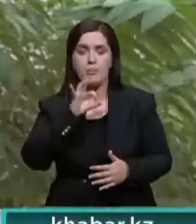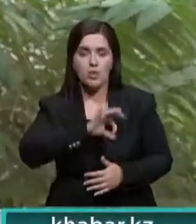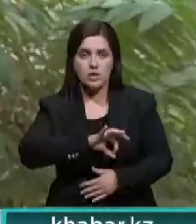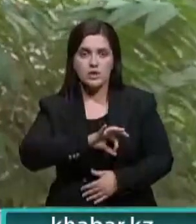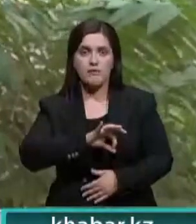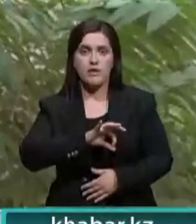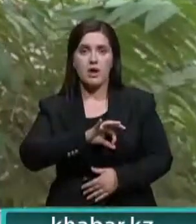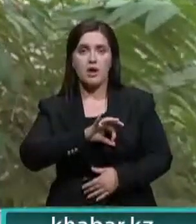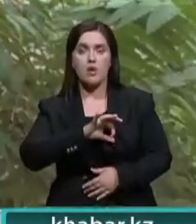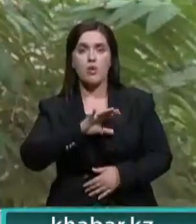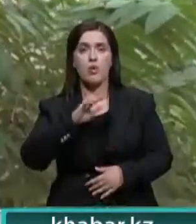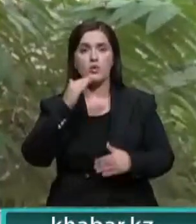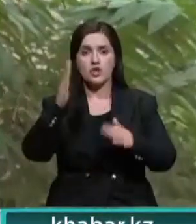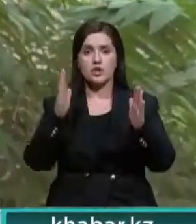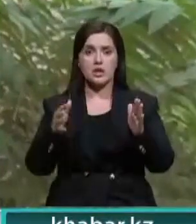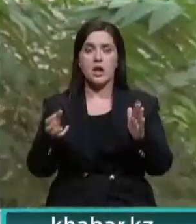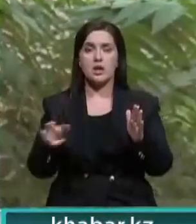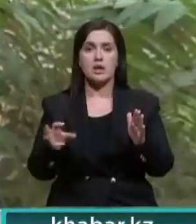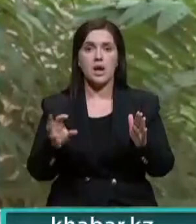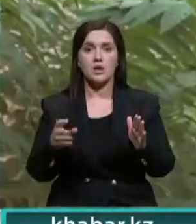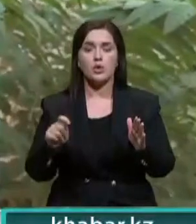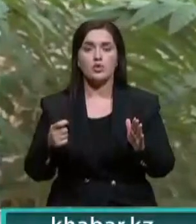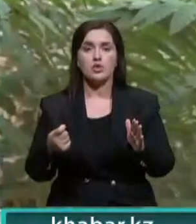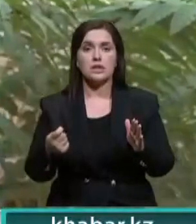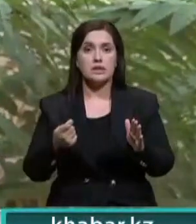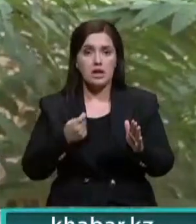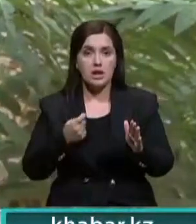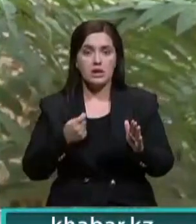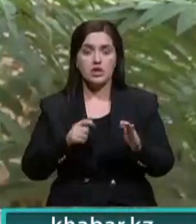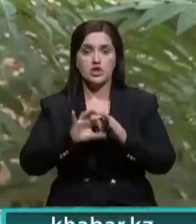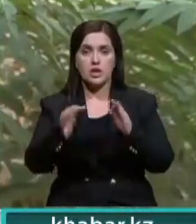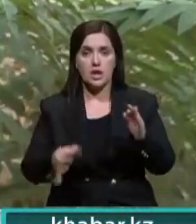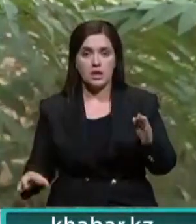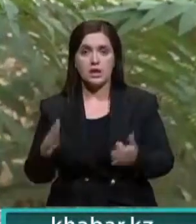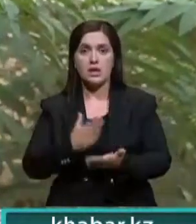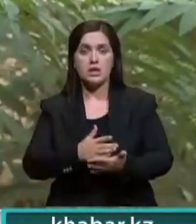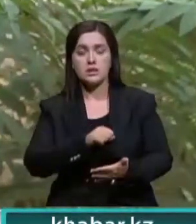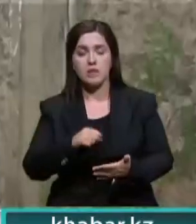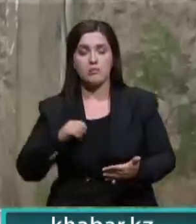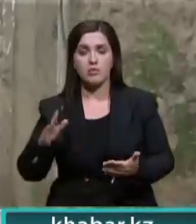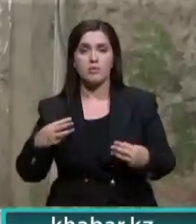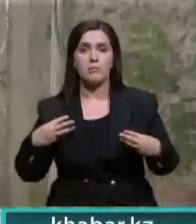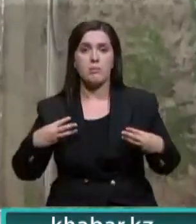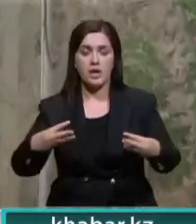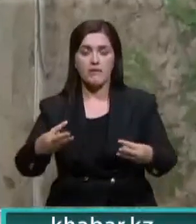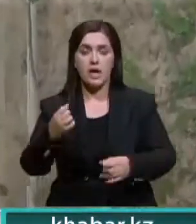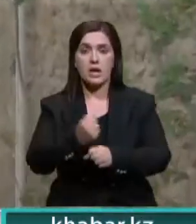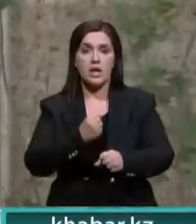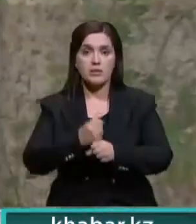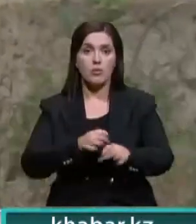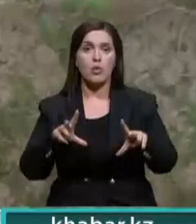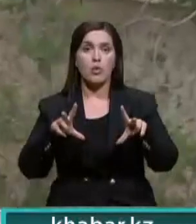системой. От щитка, где кран установлен, ключи дали. Шланг есть. Теперь мы сами будем поливать. Разработчик